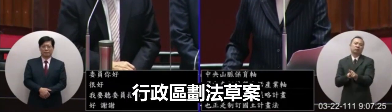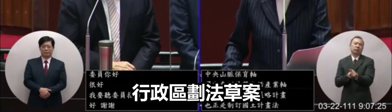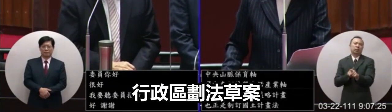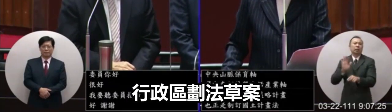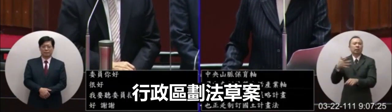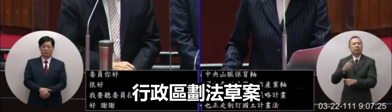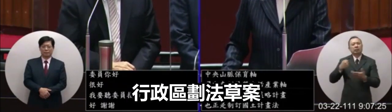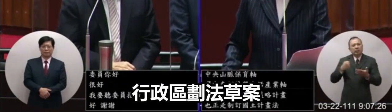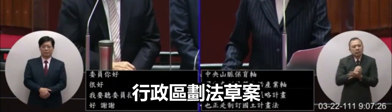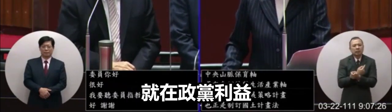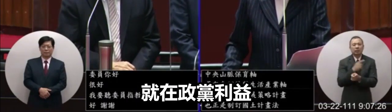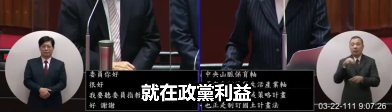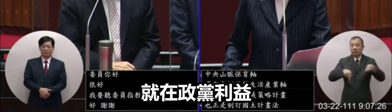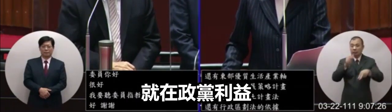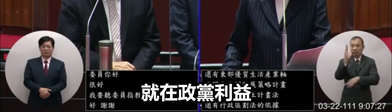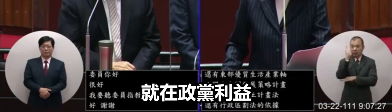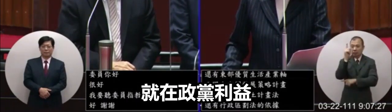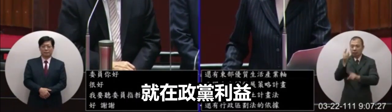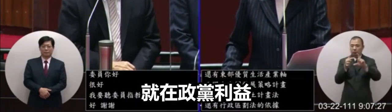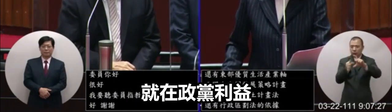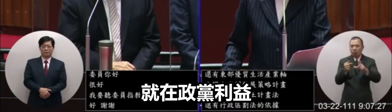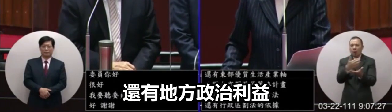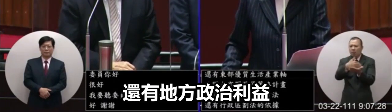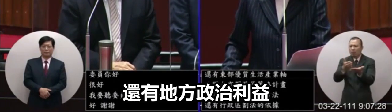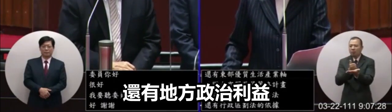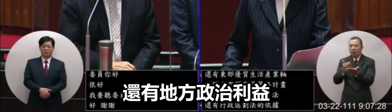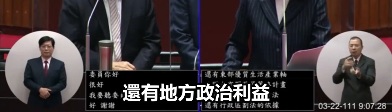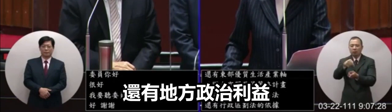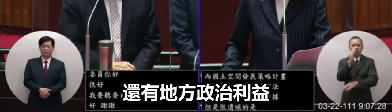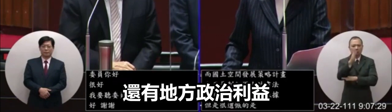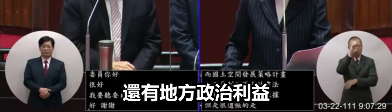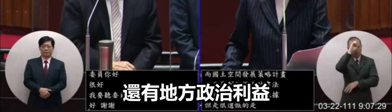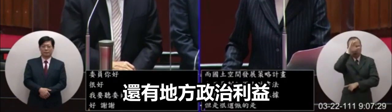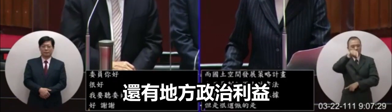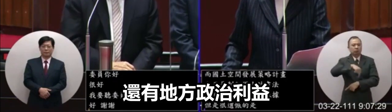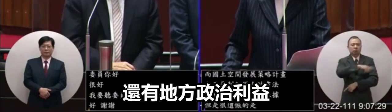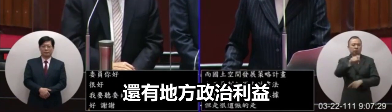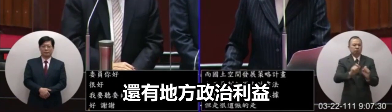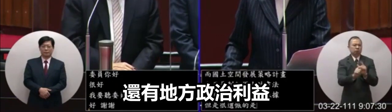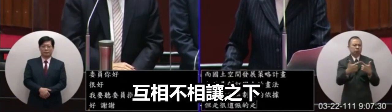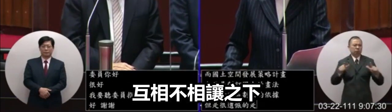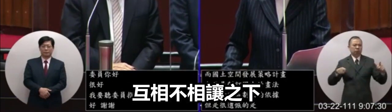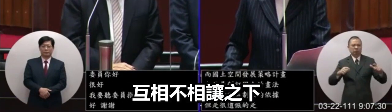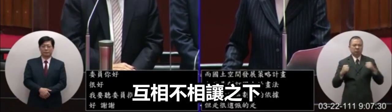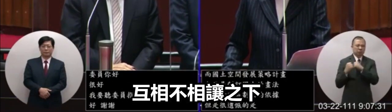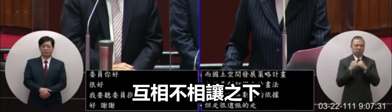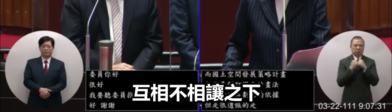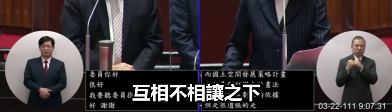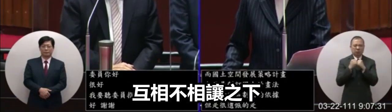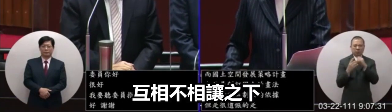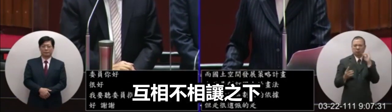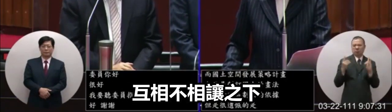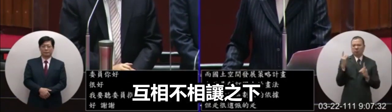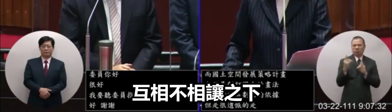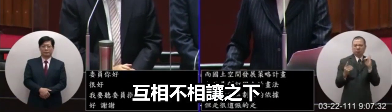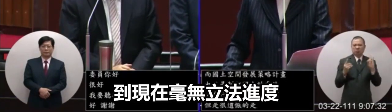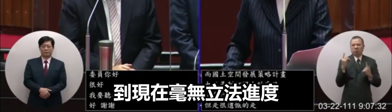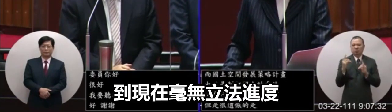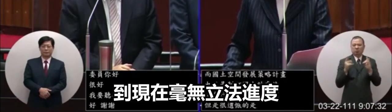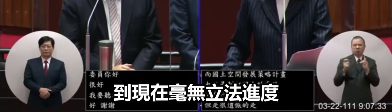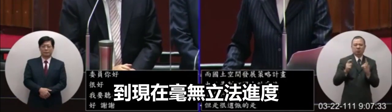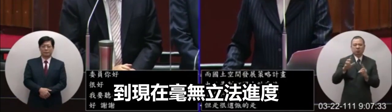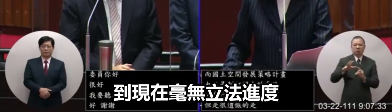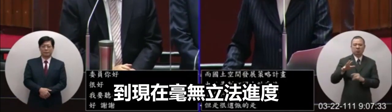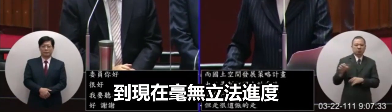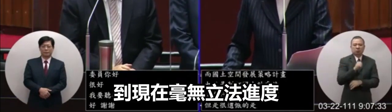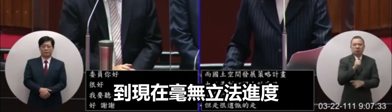区划法草案就在政党利益还有地方政治利益互相不相让之下，到